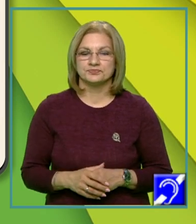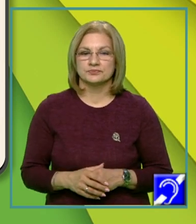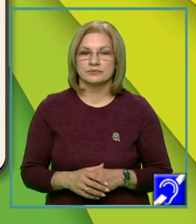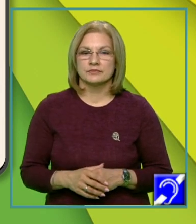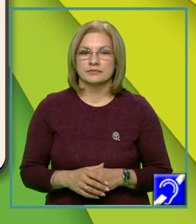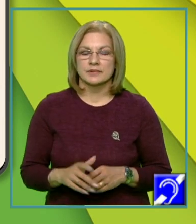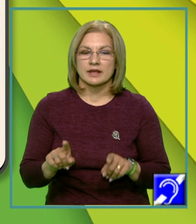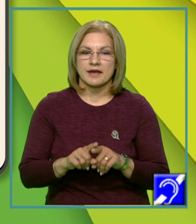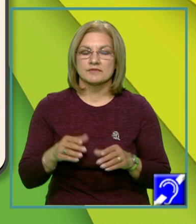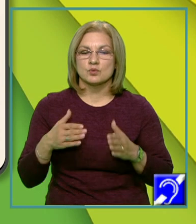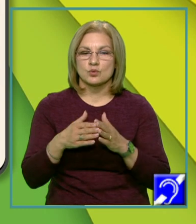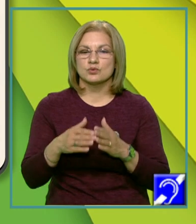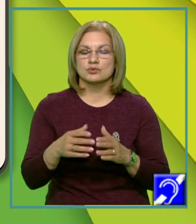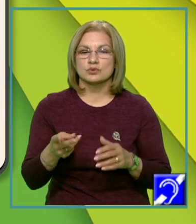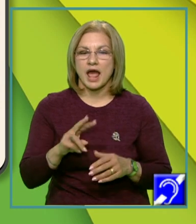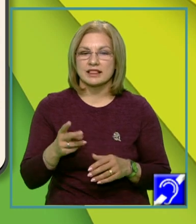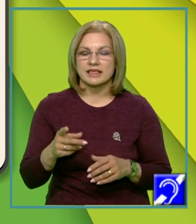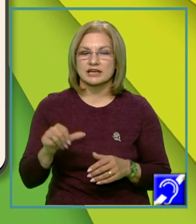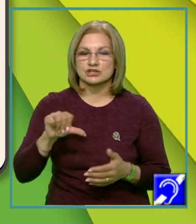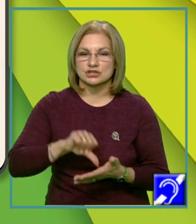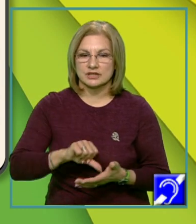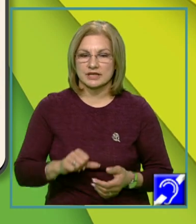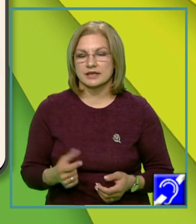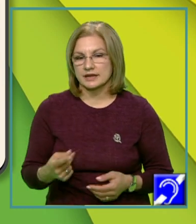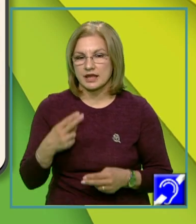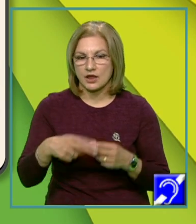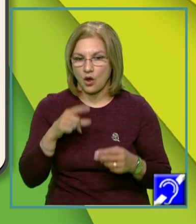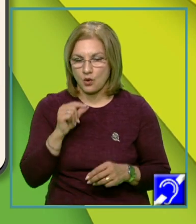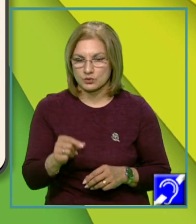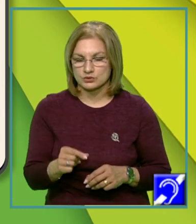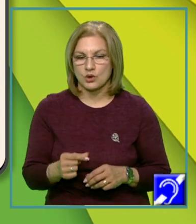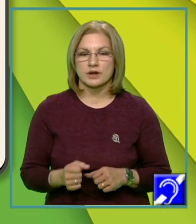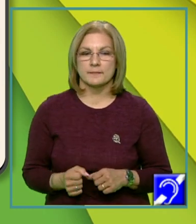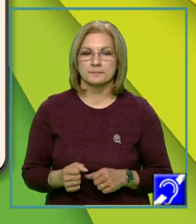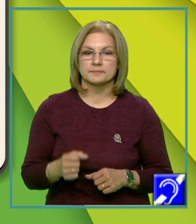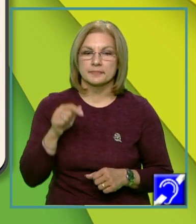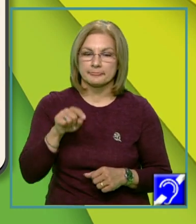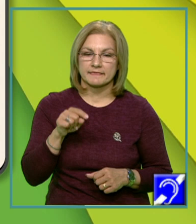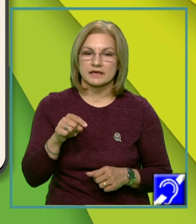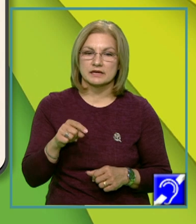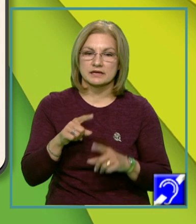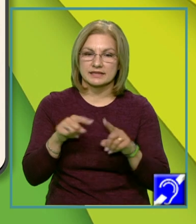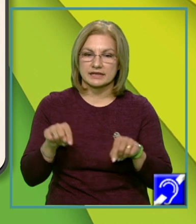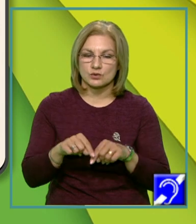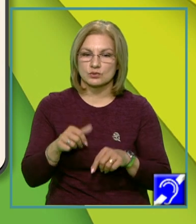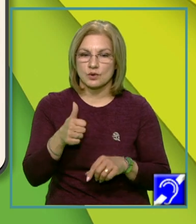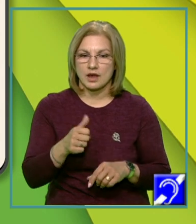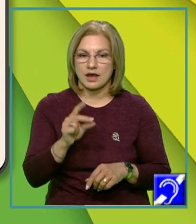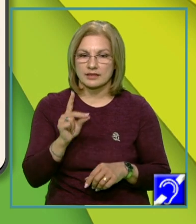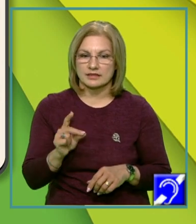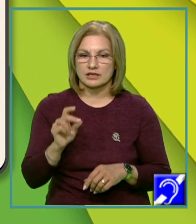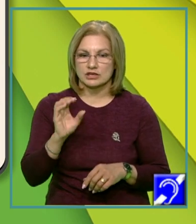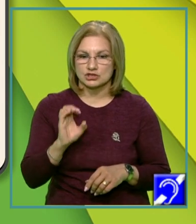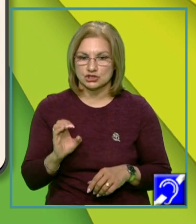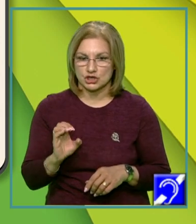ta unghiuri alterne interne și concluzionăm că în triunghiul adc